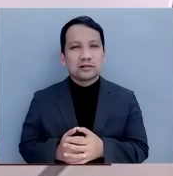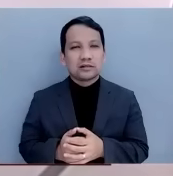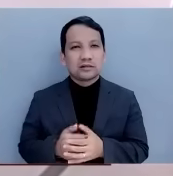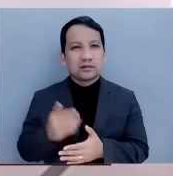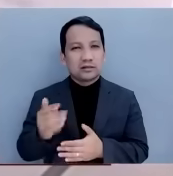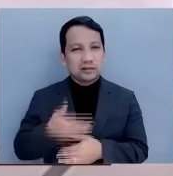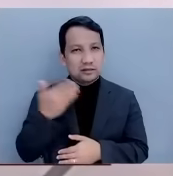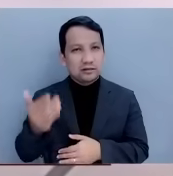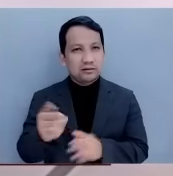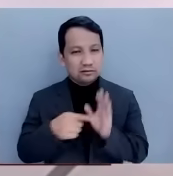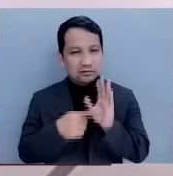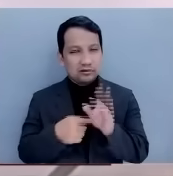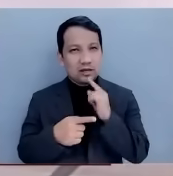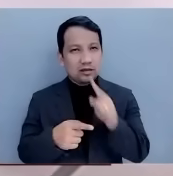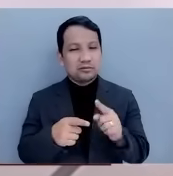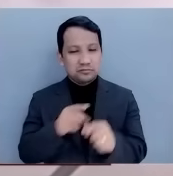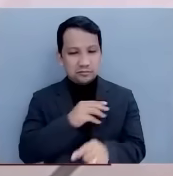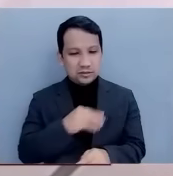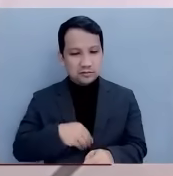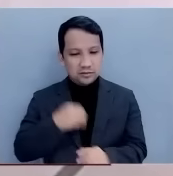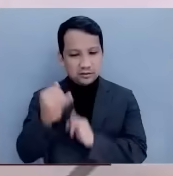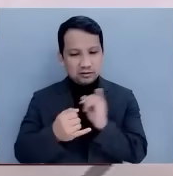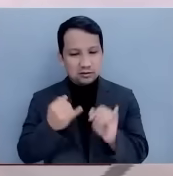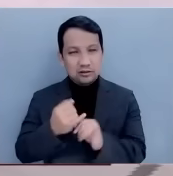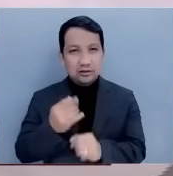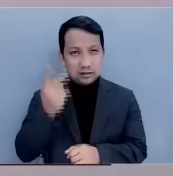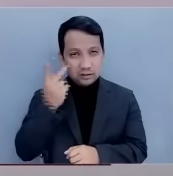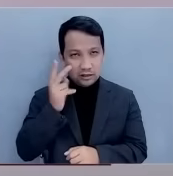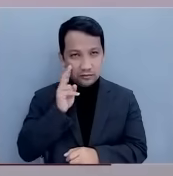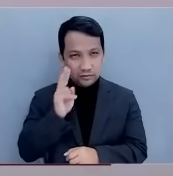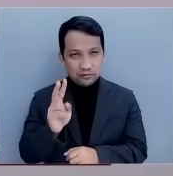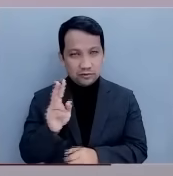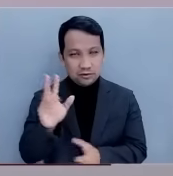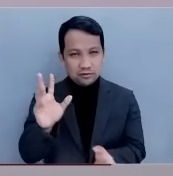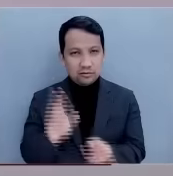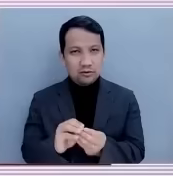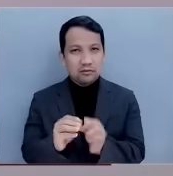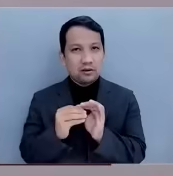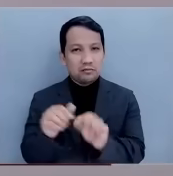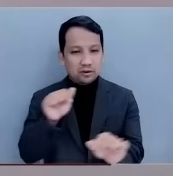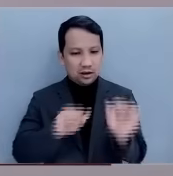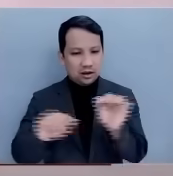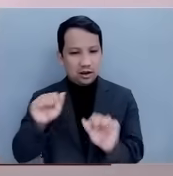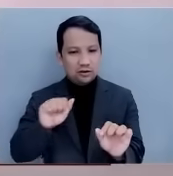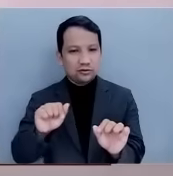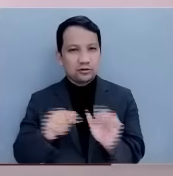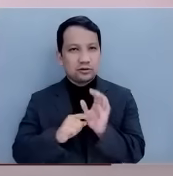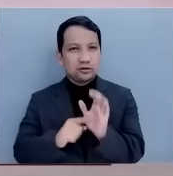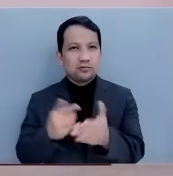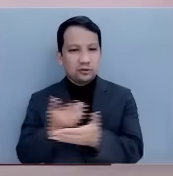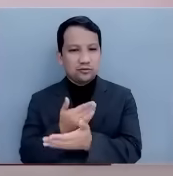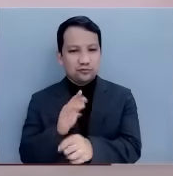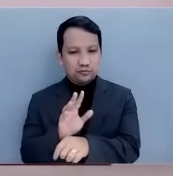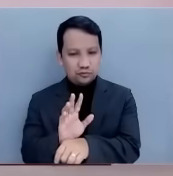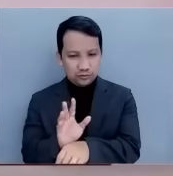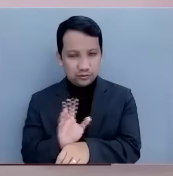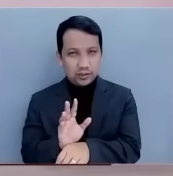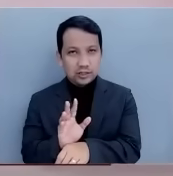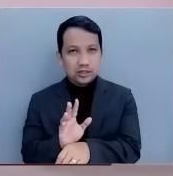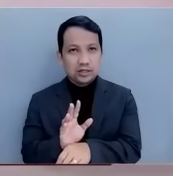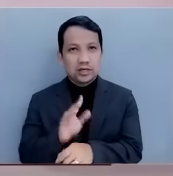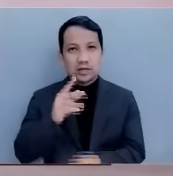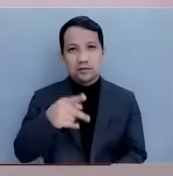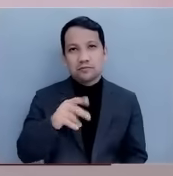Ready nang sumabak si Miss International 2016 Kylie Versosa sa mga aksyong eksena sa bago niyang pelikula. Yan ang